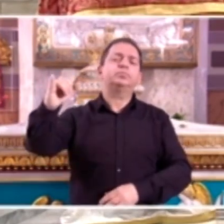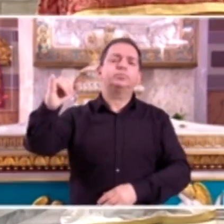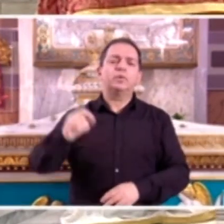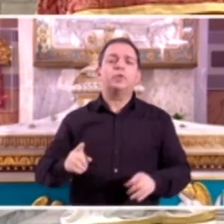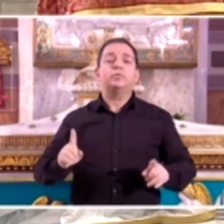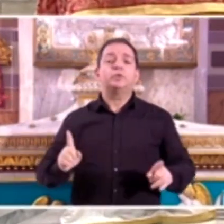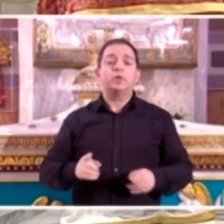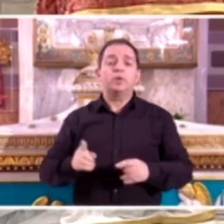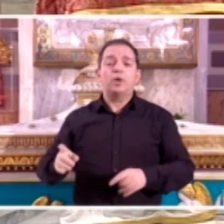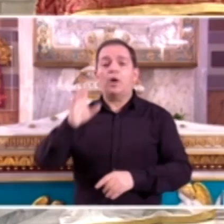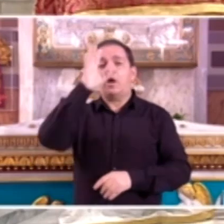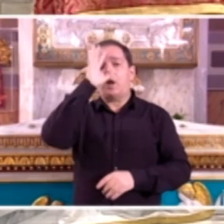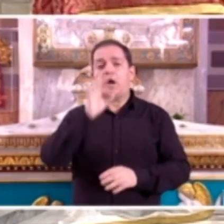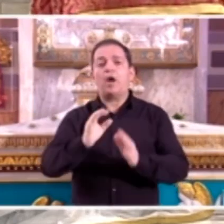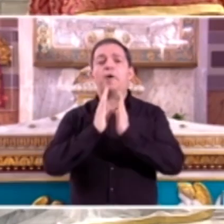αιώνων.